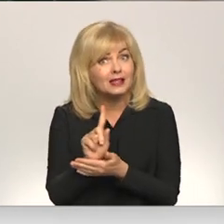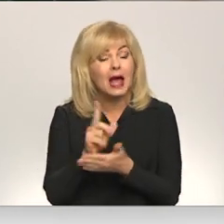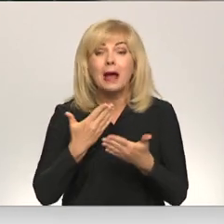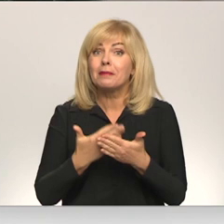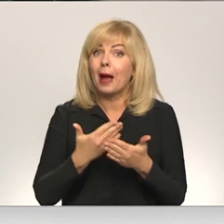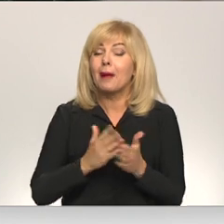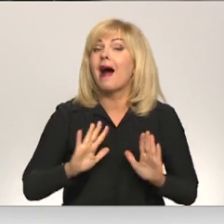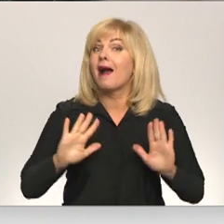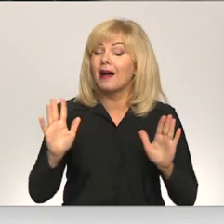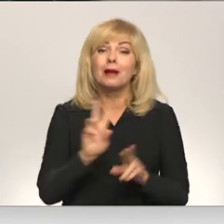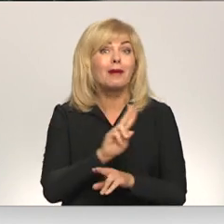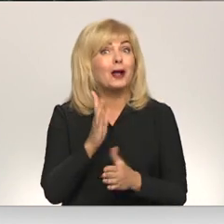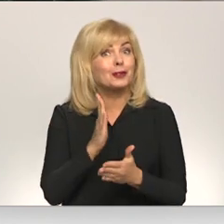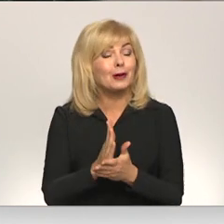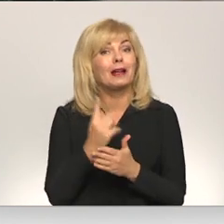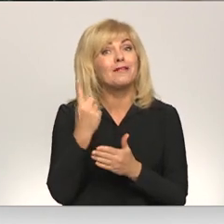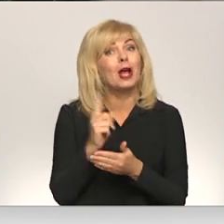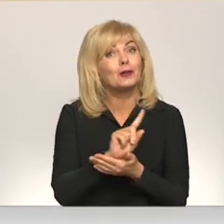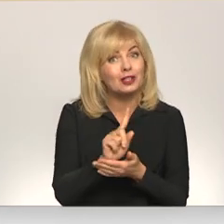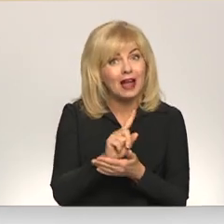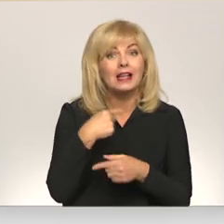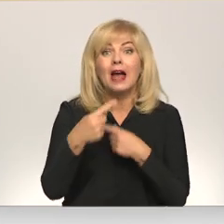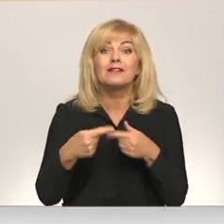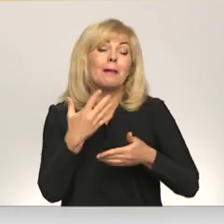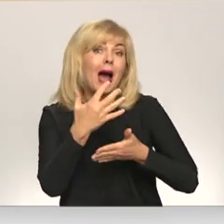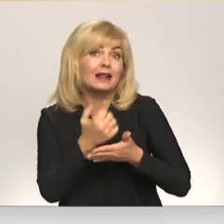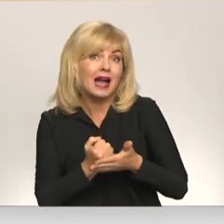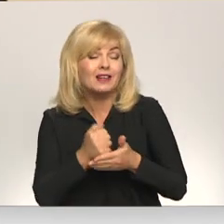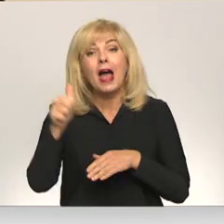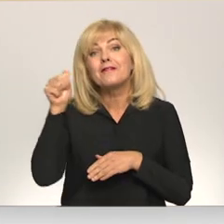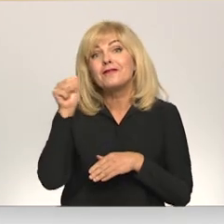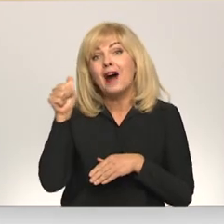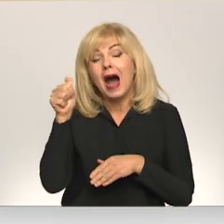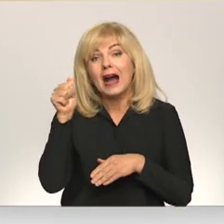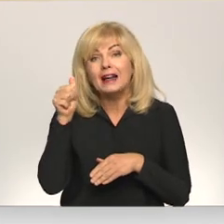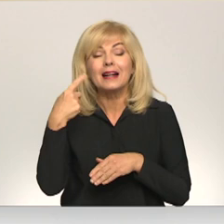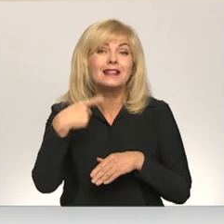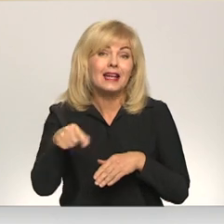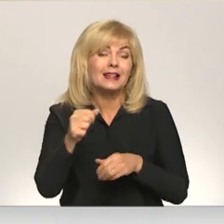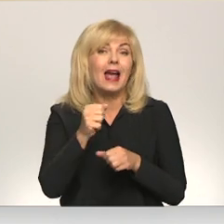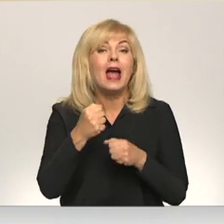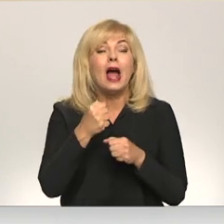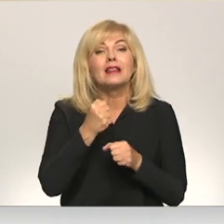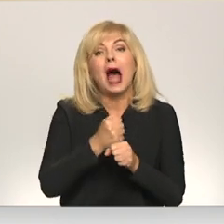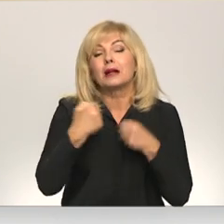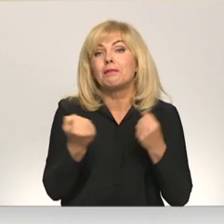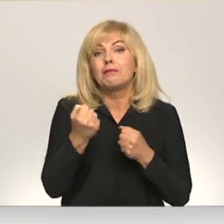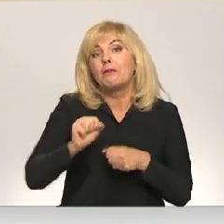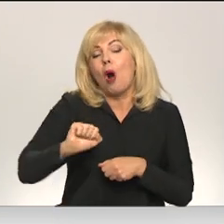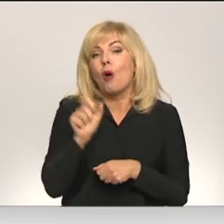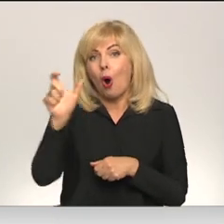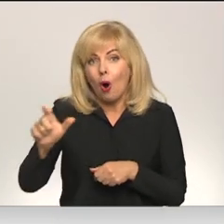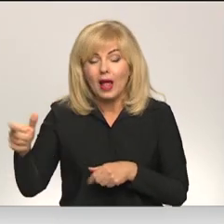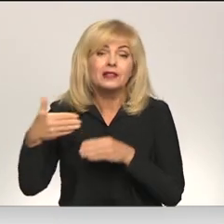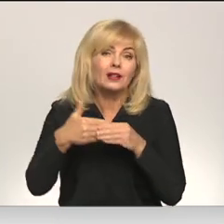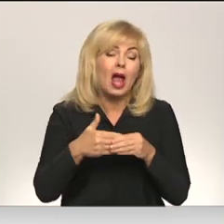gadījumā kaut kas notiek ar vienu, man vienmēr būs rezerve. Vakardien arī citi darba kolēģi nes uz mājām, pie mājām nodzis, un